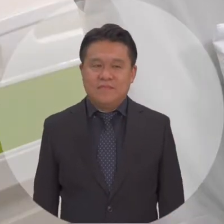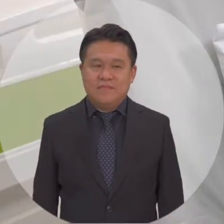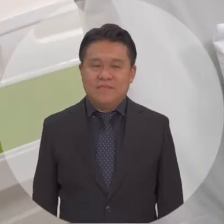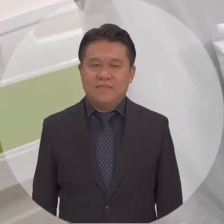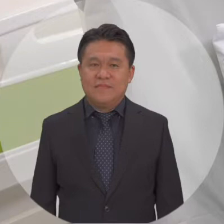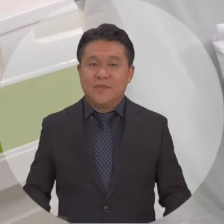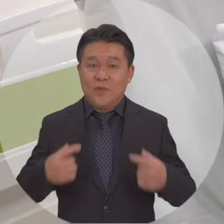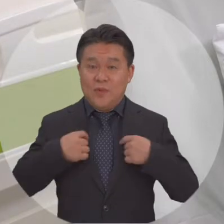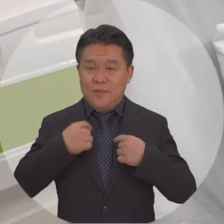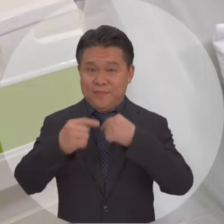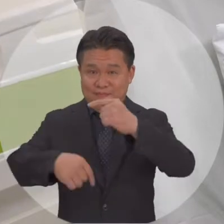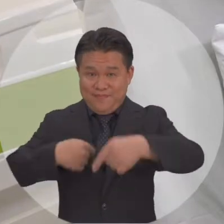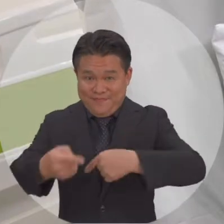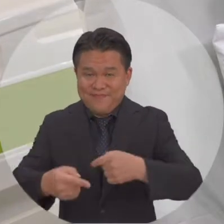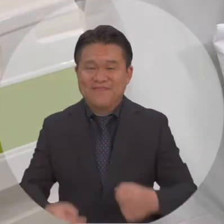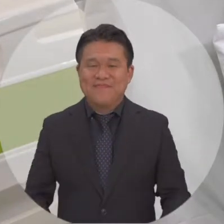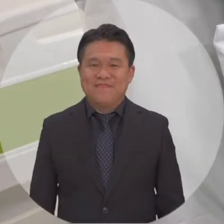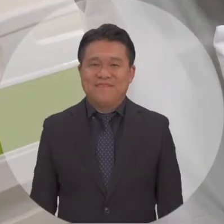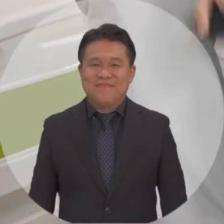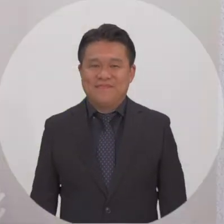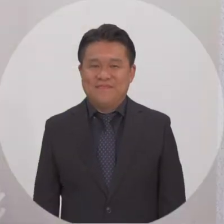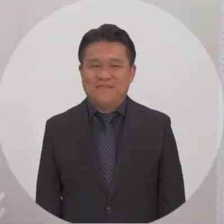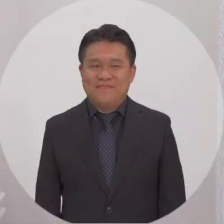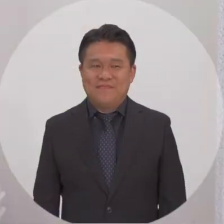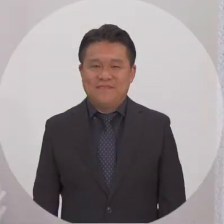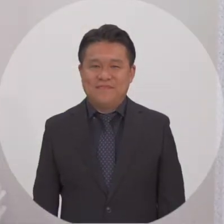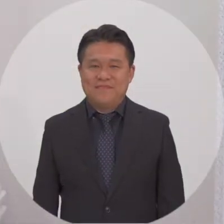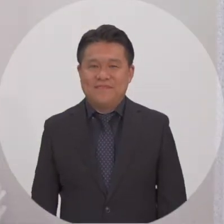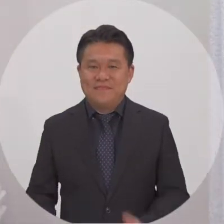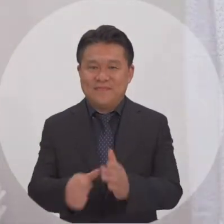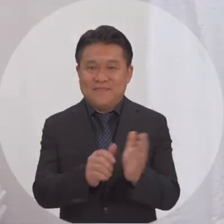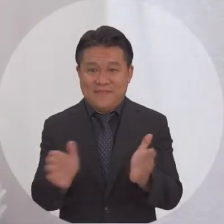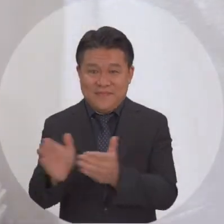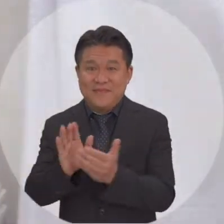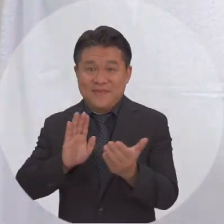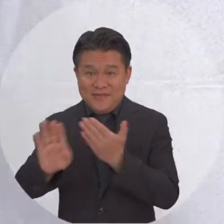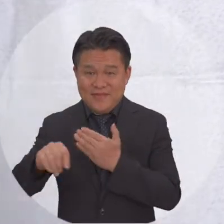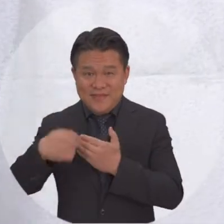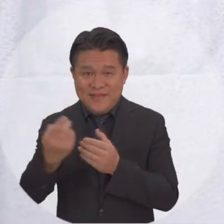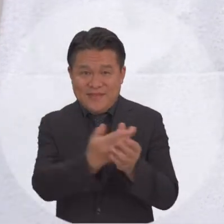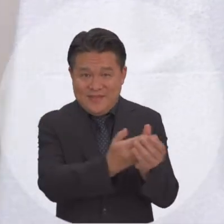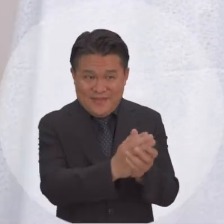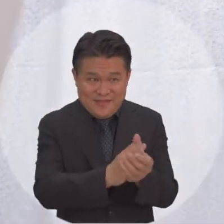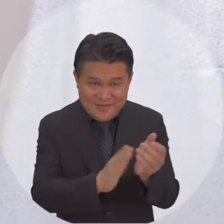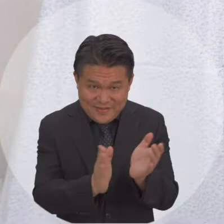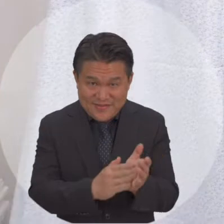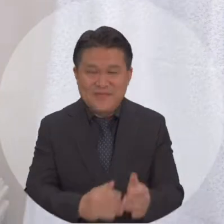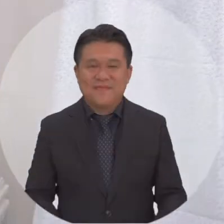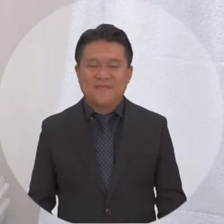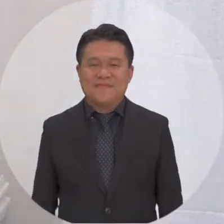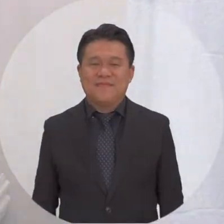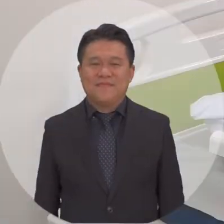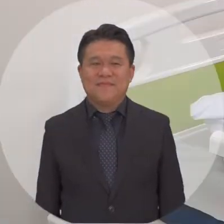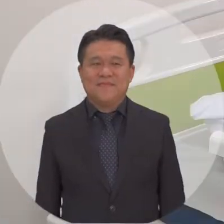옷을 갈아 입혀 줍니다 사용한 물건을 정리하고 손을 수 있습니다